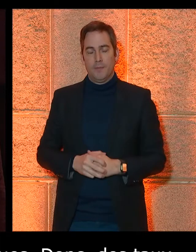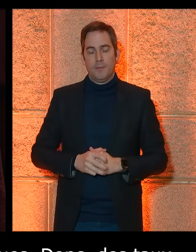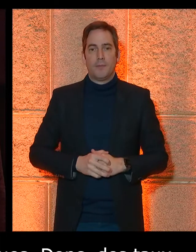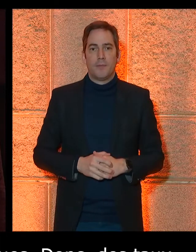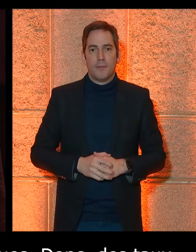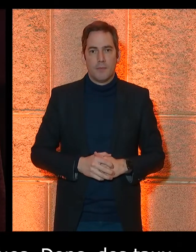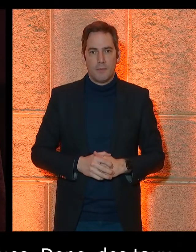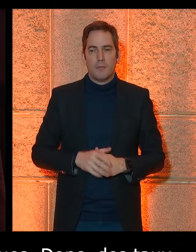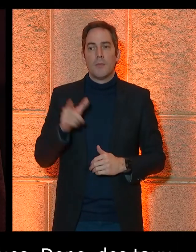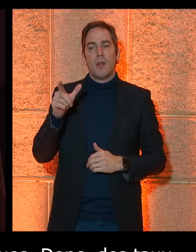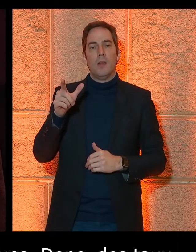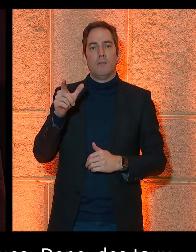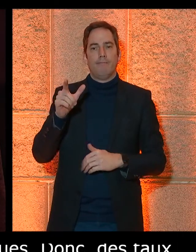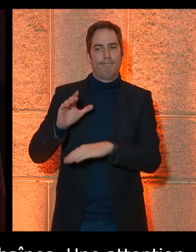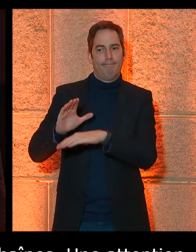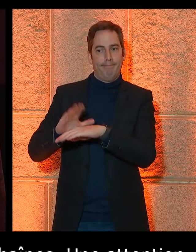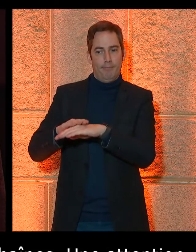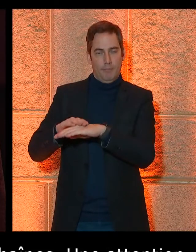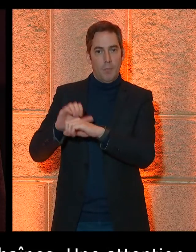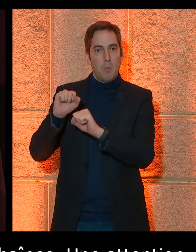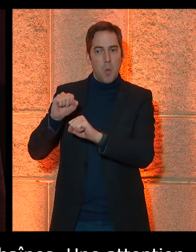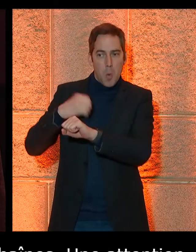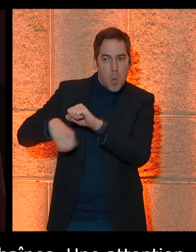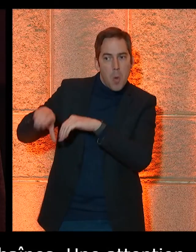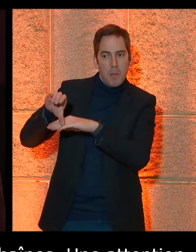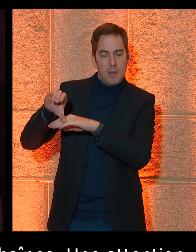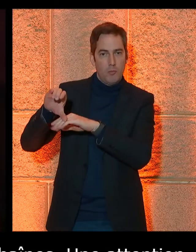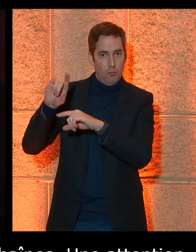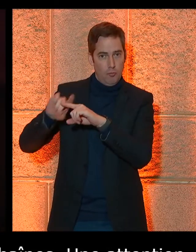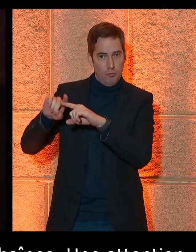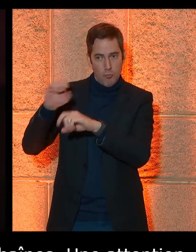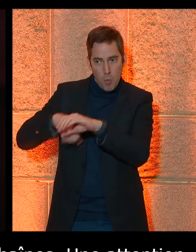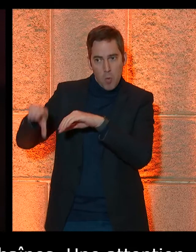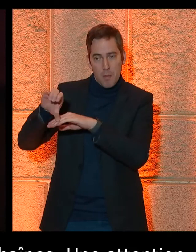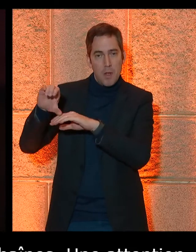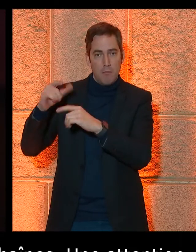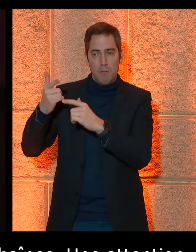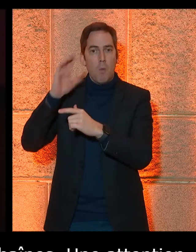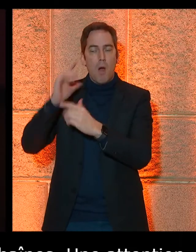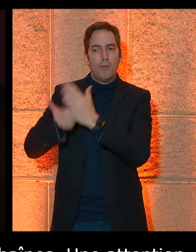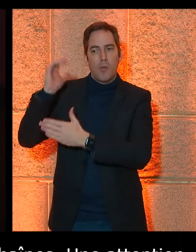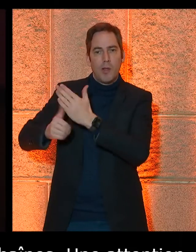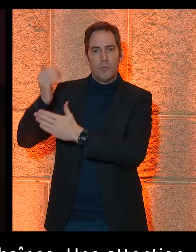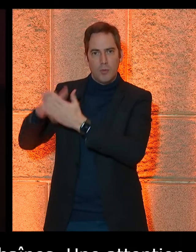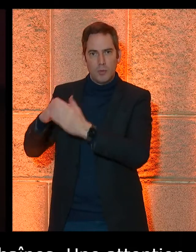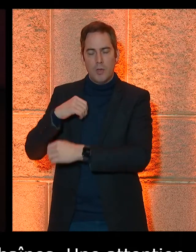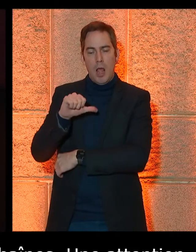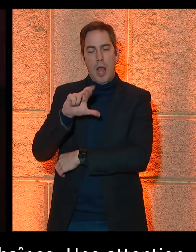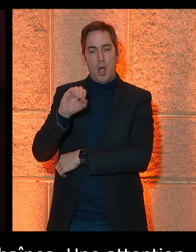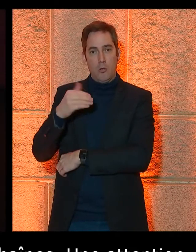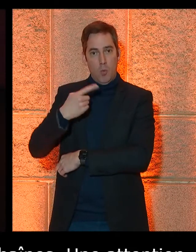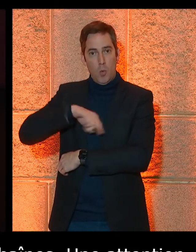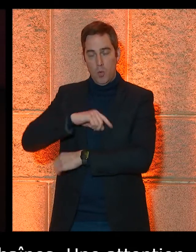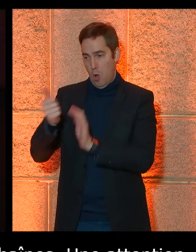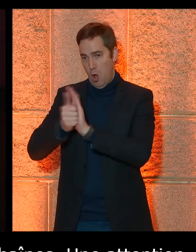sachant qu'il y a une complémentarité dans l'offre proposée par ces chaînes d'information en continu. L'ARCOM y a veillé de façon à ce